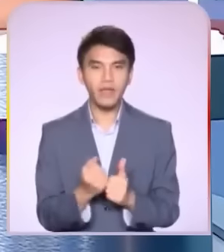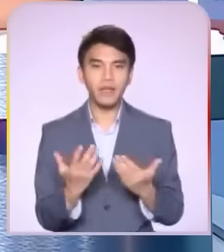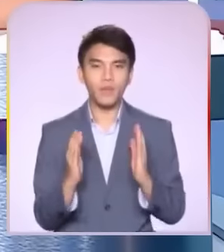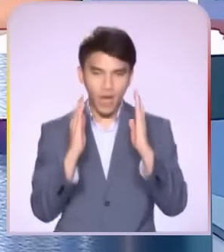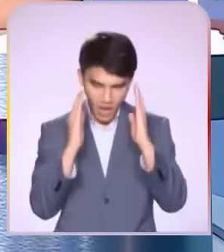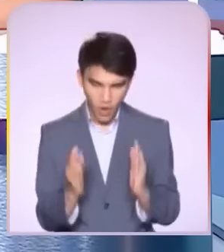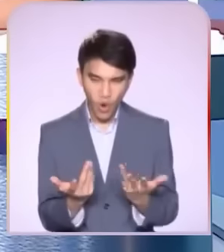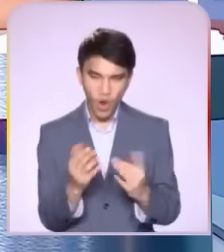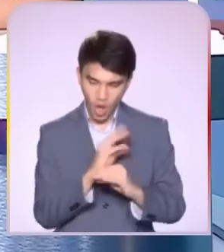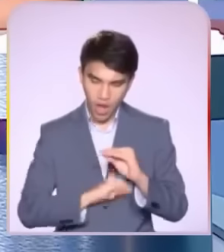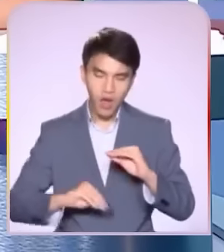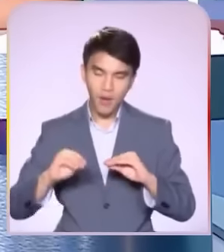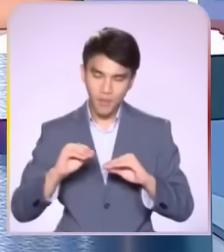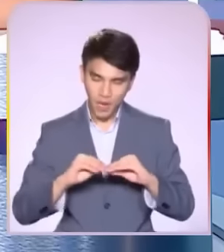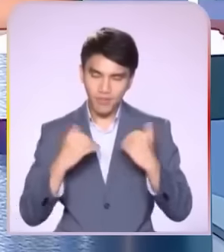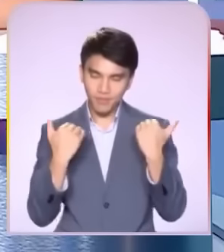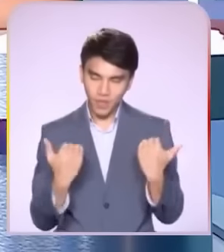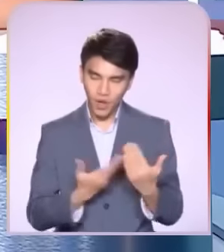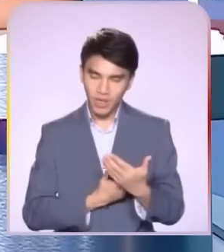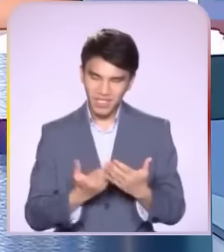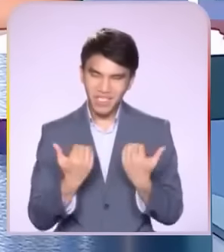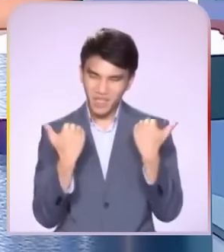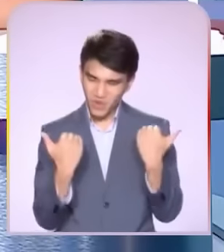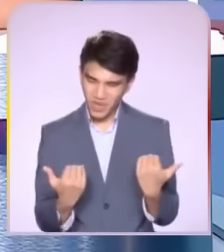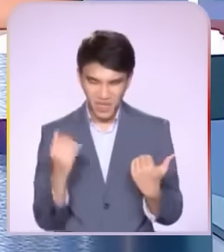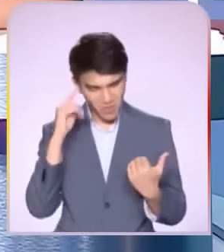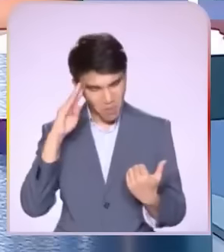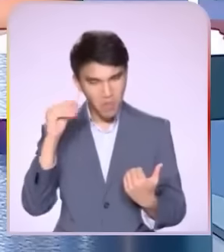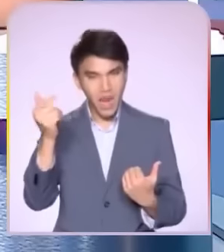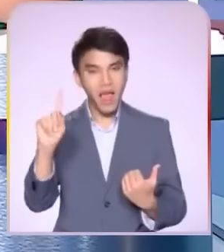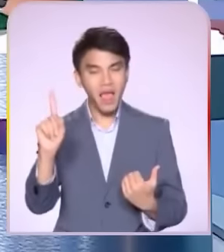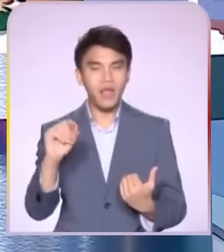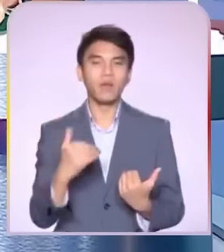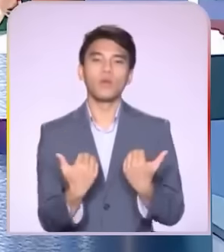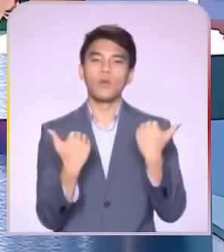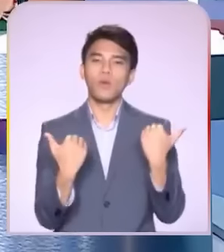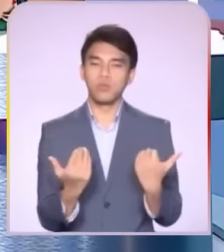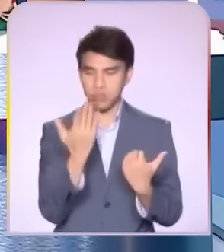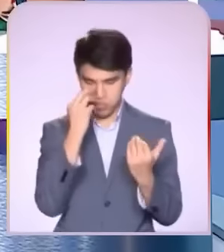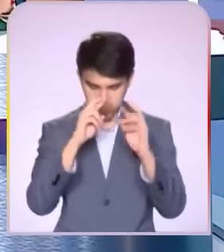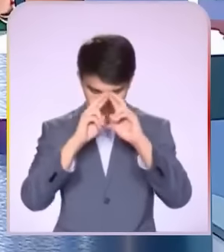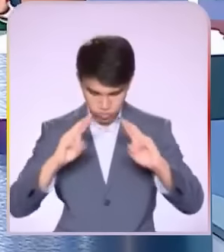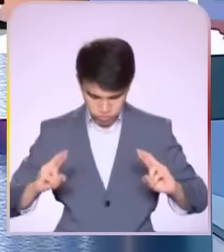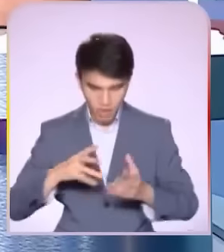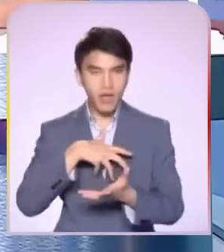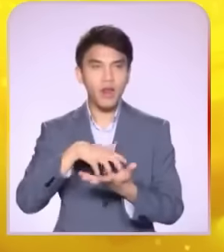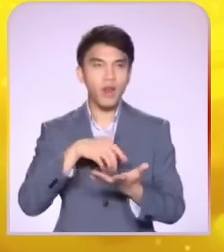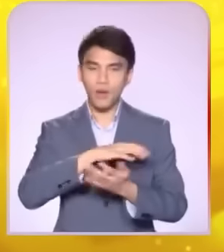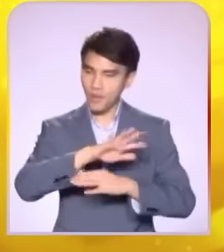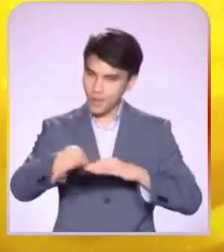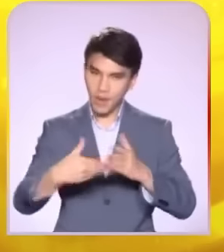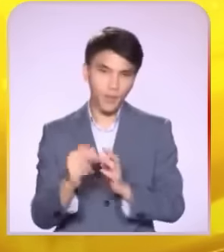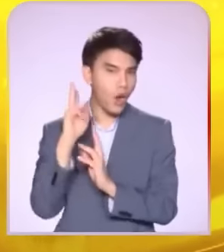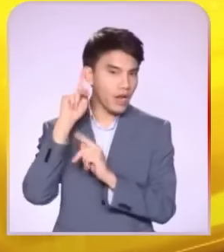คนที่มาเพิ่มเติมแล้วมาจากต่างจังหวัดด้วยจะรับซื้อคืนในวันนี้หรือไม่อย่างไรน ี ่คือล่าสุดนะให้ที่หน้าร้านที่มีการรายงานเข้ามาจ